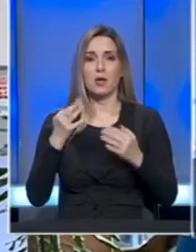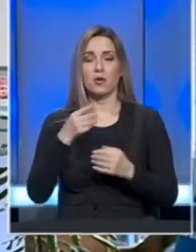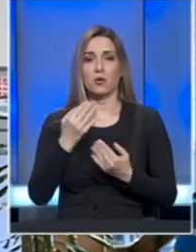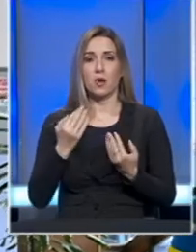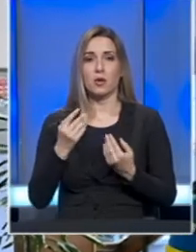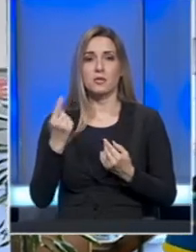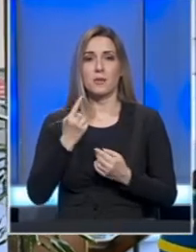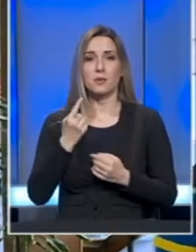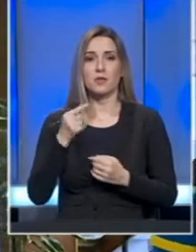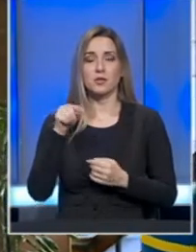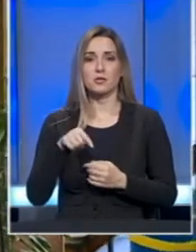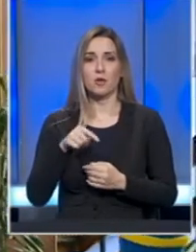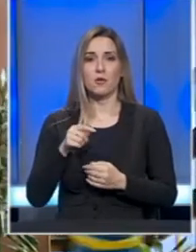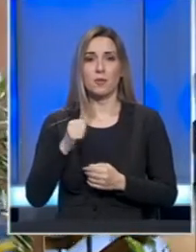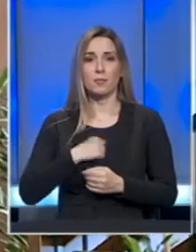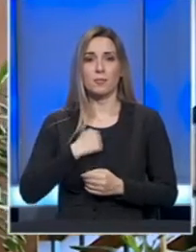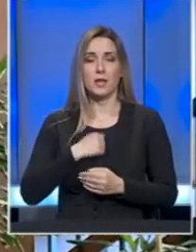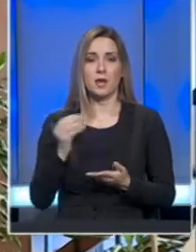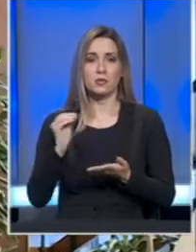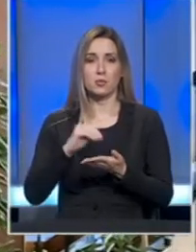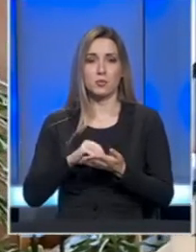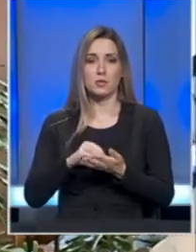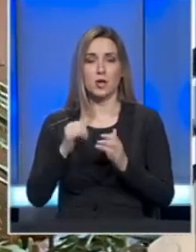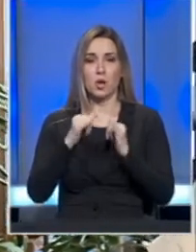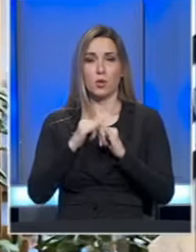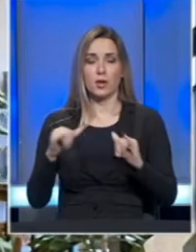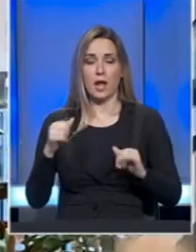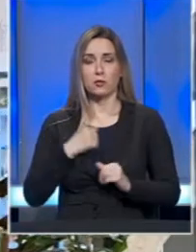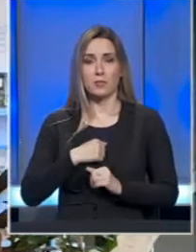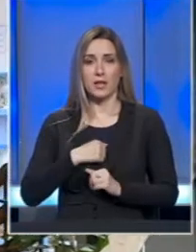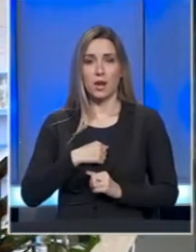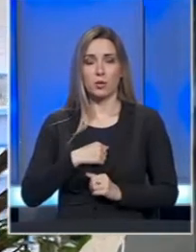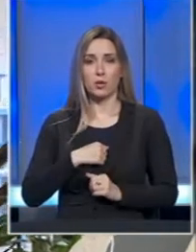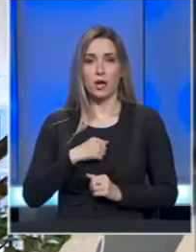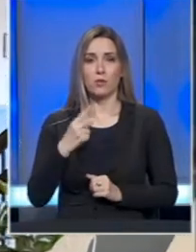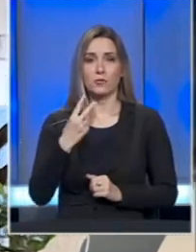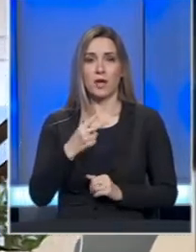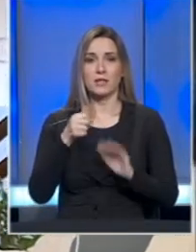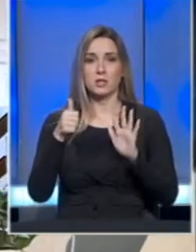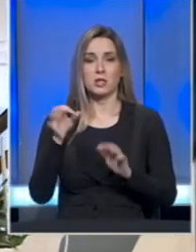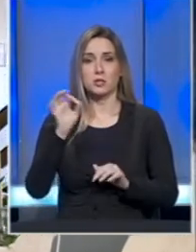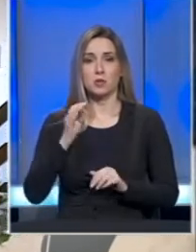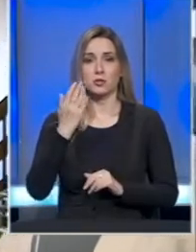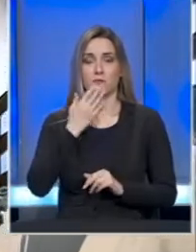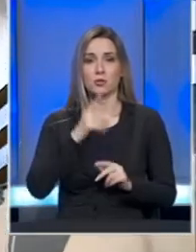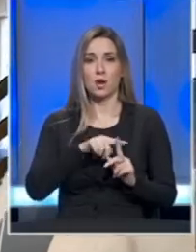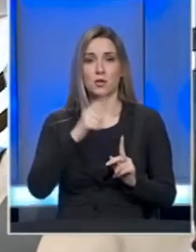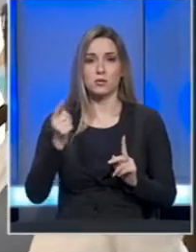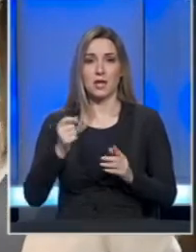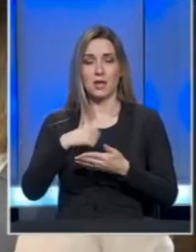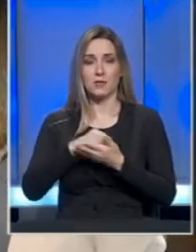se prvačića ove godine na Banjalučkoj regiji upisuje? U gradu Banja Luka u 26 osnovnih škola do sada je